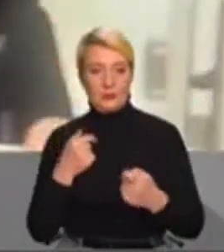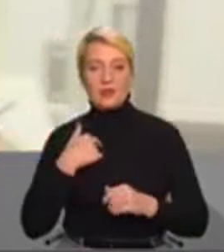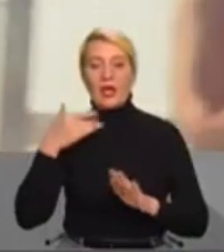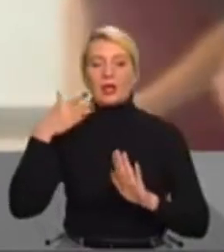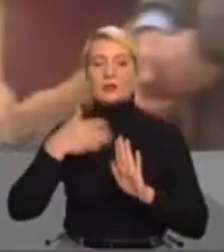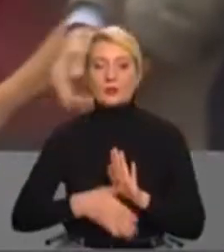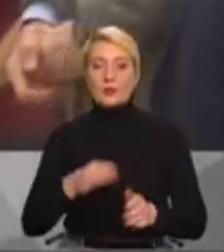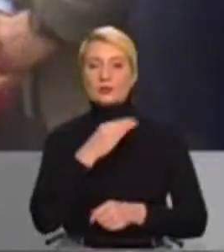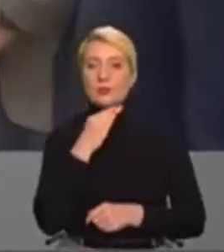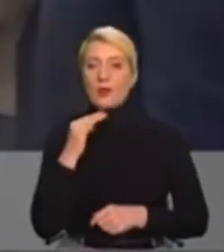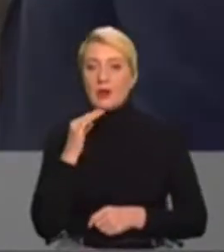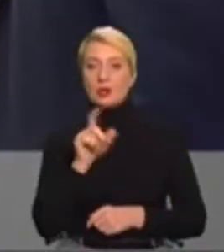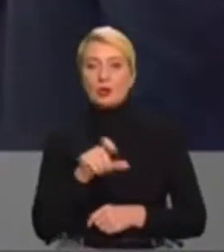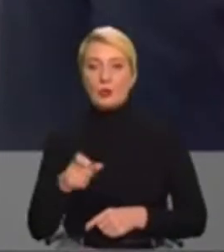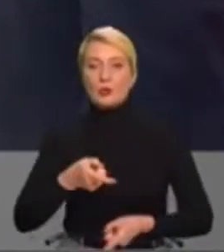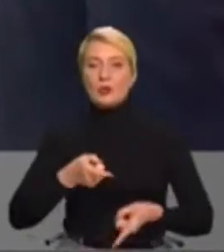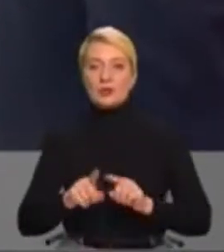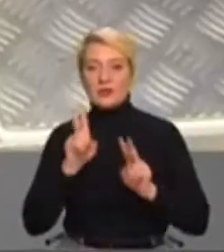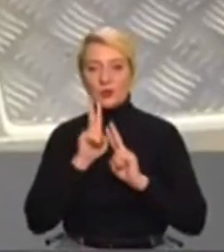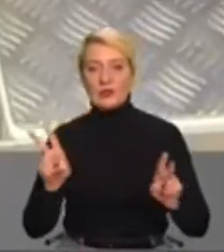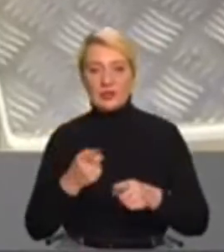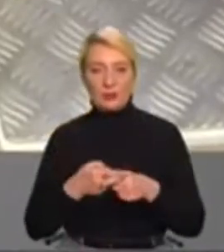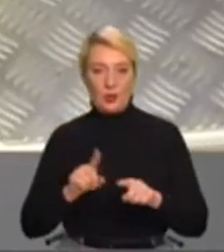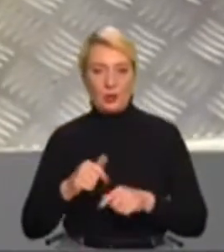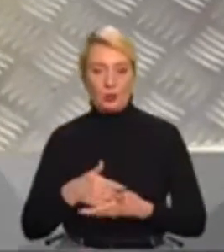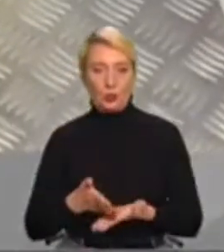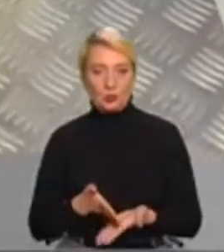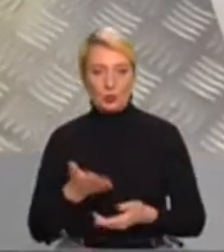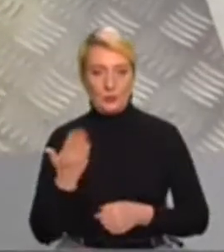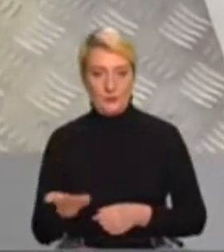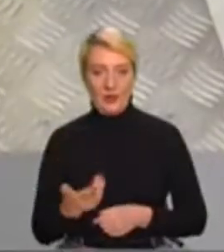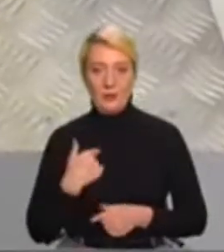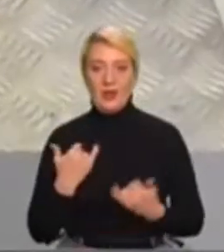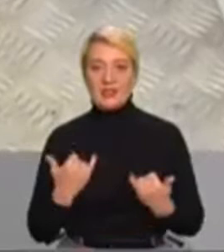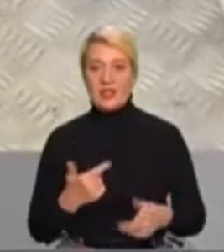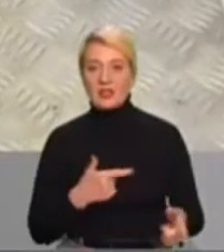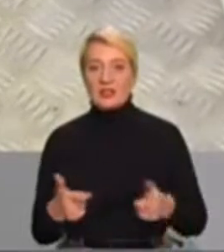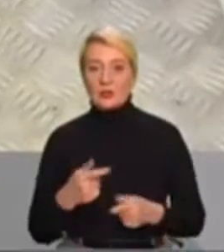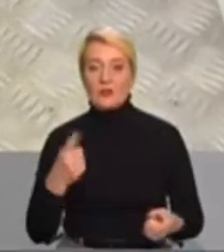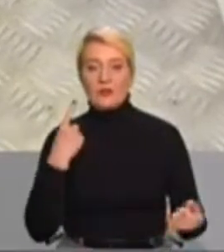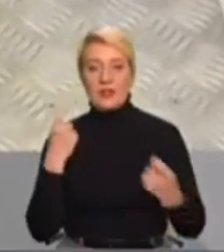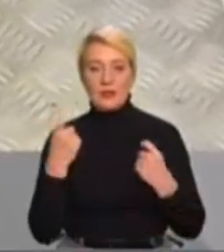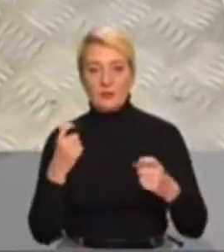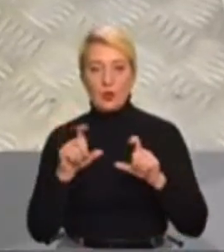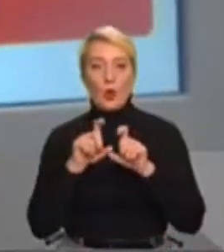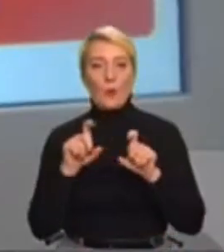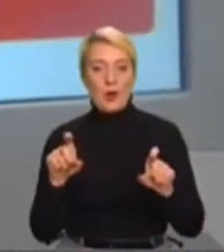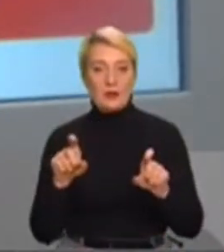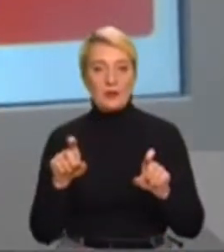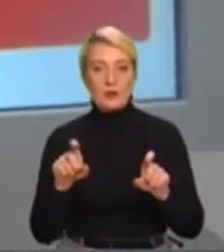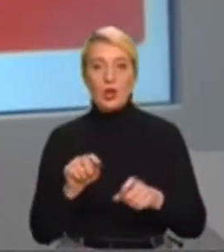що багато людей дійсно не знають про цю послугу. Зараз ми готуємо теж інформкампанію, тому